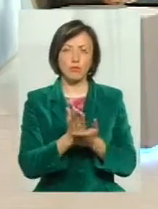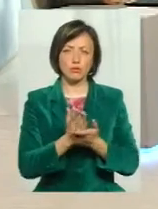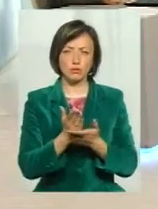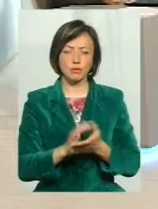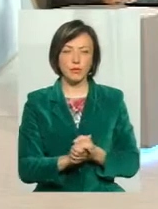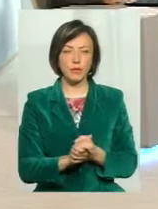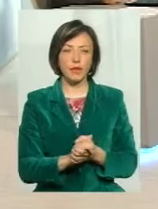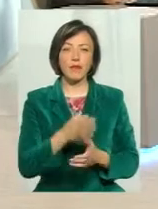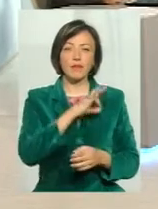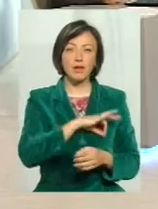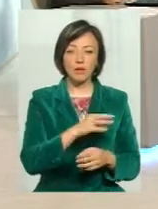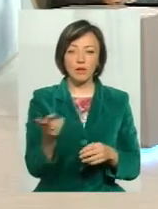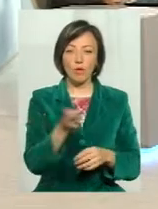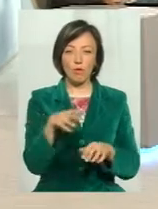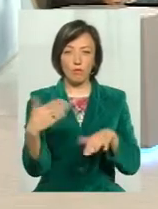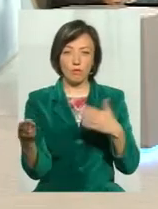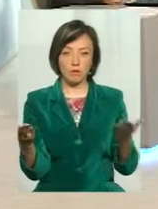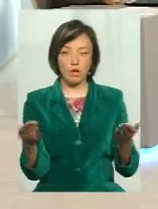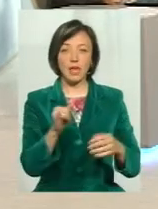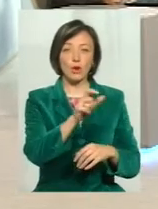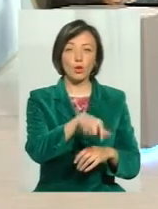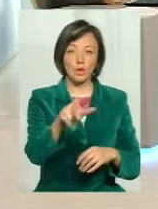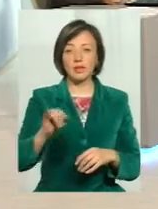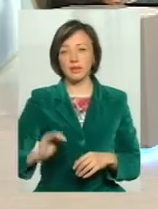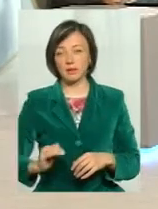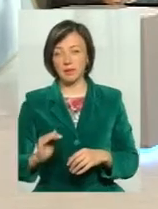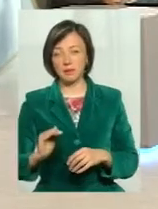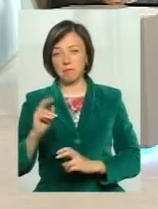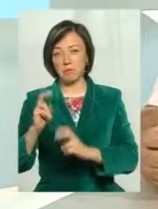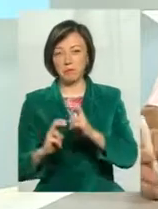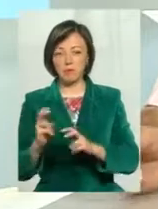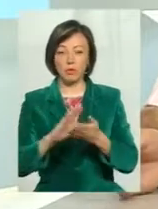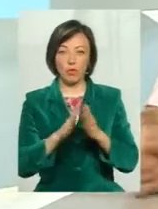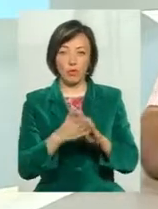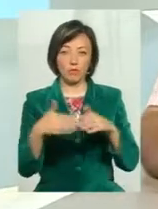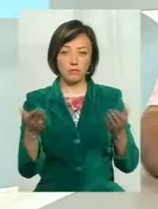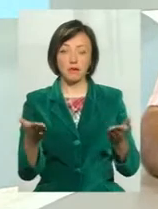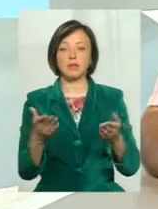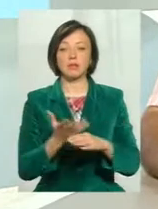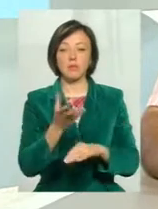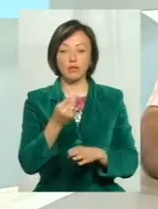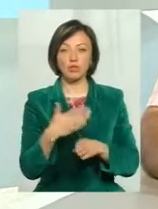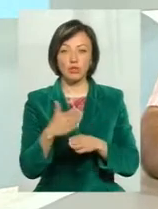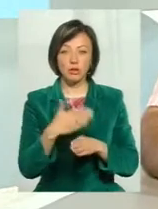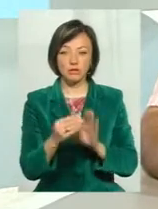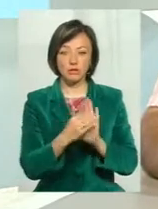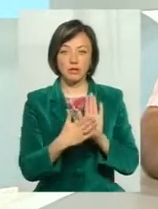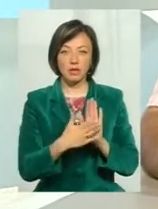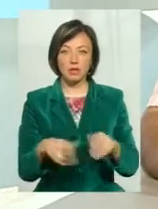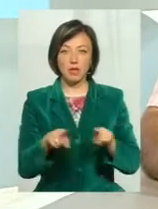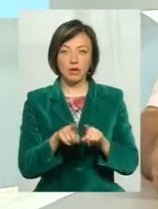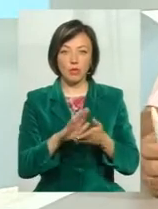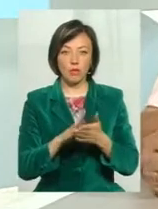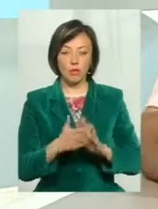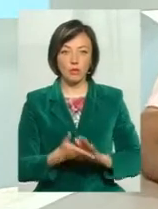вигідний, скажімо так, і обом сторонам, оскільки це буде договір, так, і відповідно сплачувати ту частку, яка буде зазначена в такій